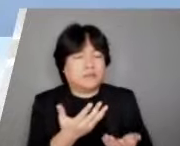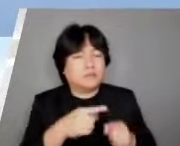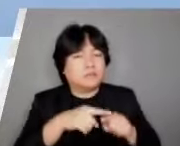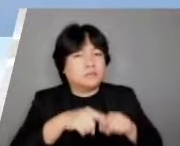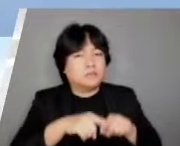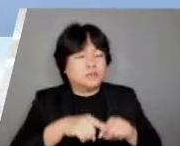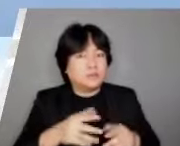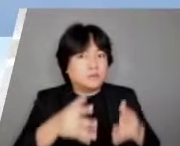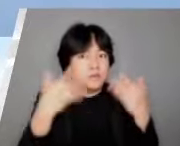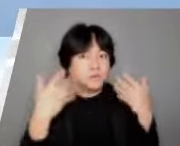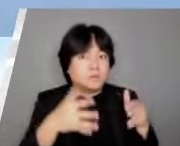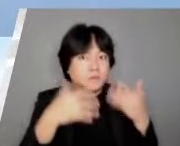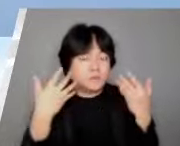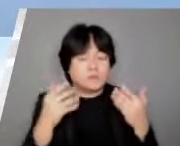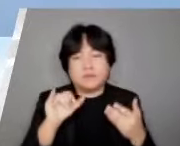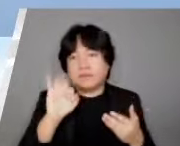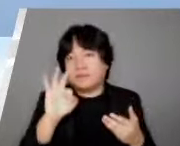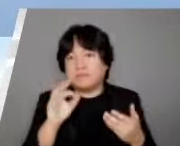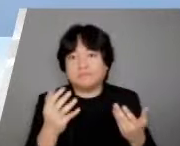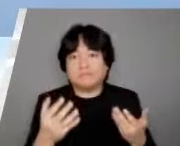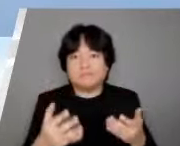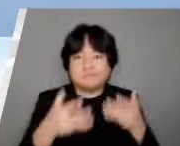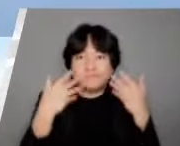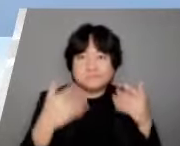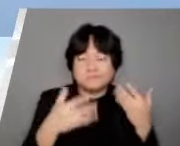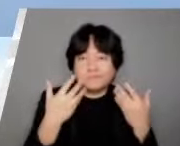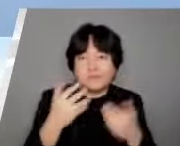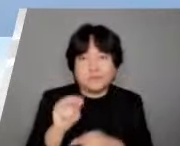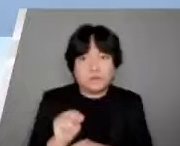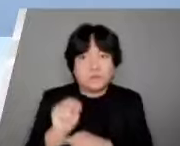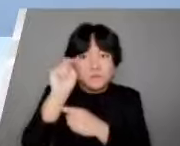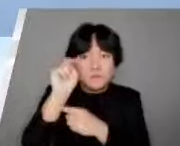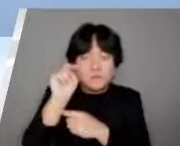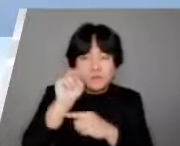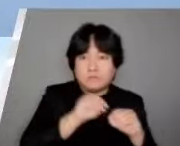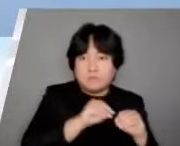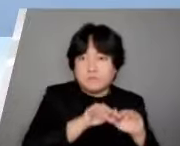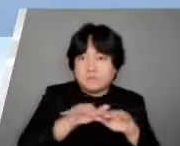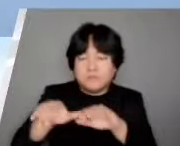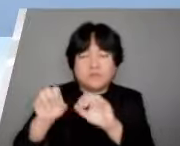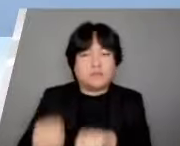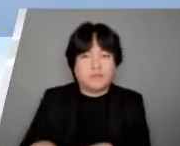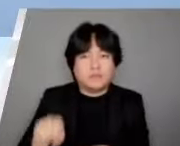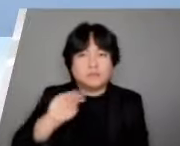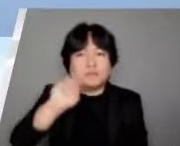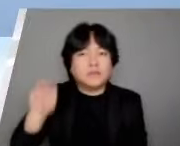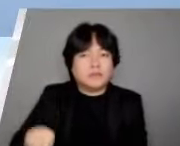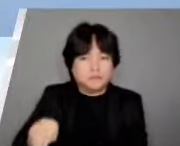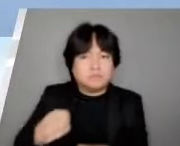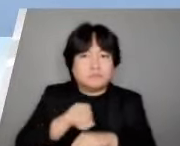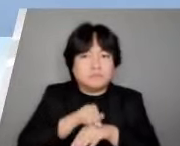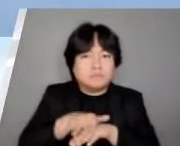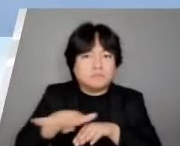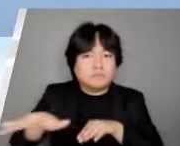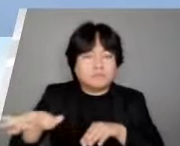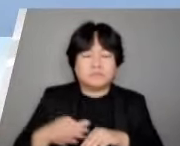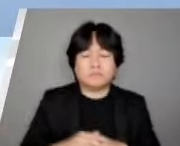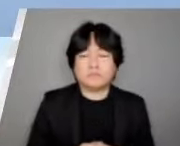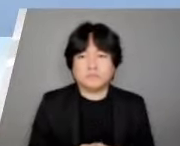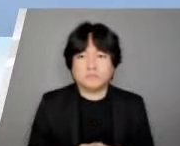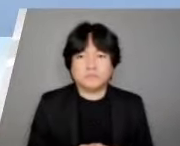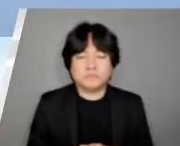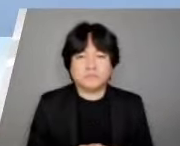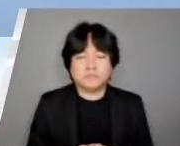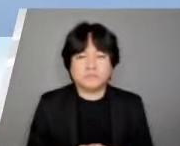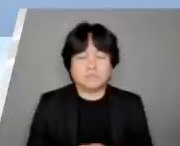papuntang ah North yung ah hangin ay Pwede pong umabot sa Metro Manila ang ah ah yung steaming po